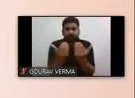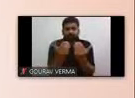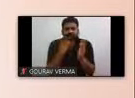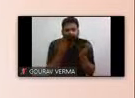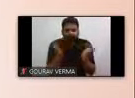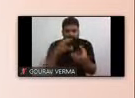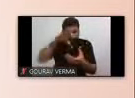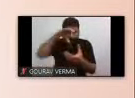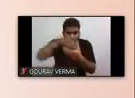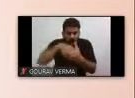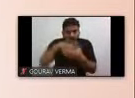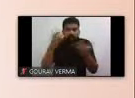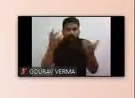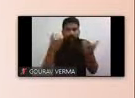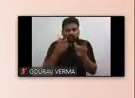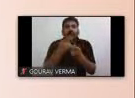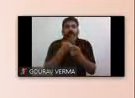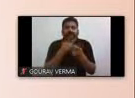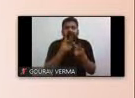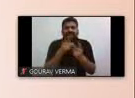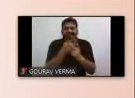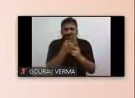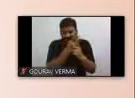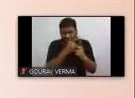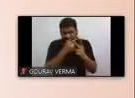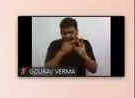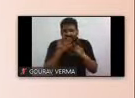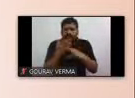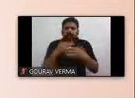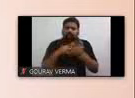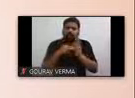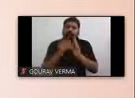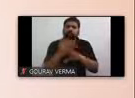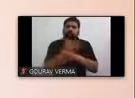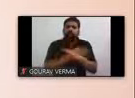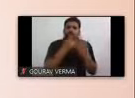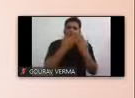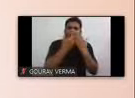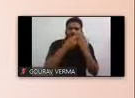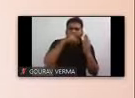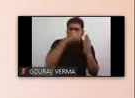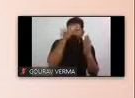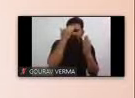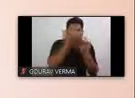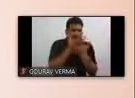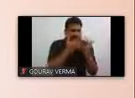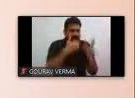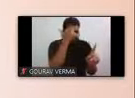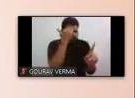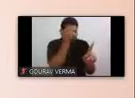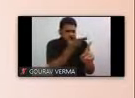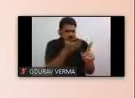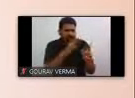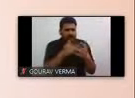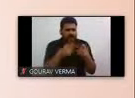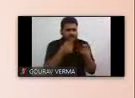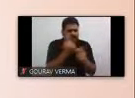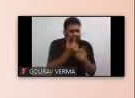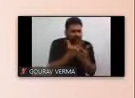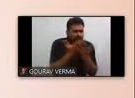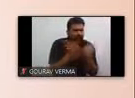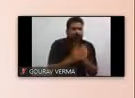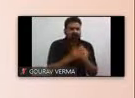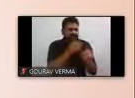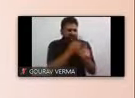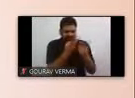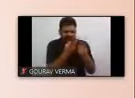इट. सो दिस इज ऑल प्री लिटरेसी. चीजों के बारे में जानना, उनको हैंडल करना, उनका नाम जानना, उनमें